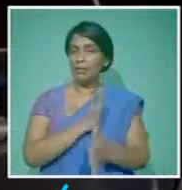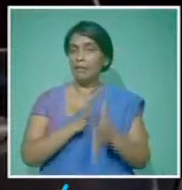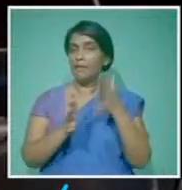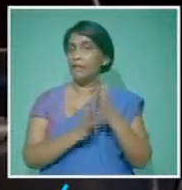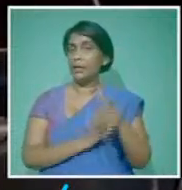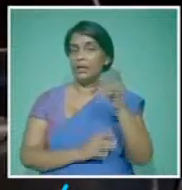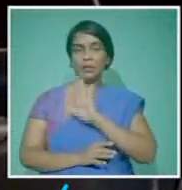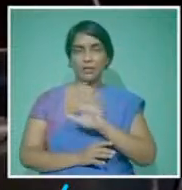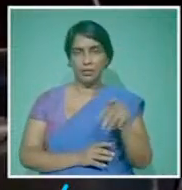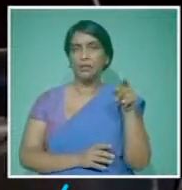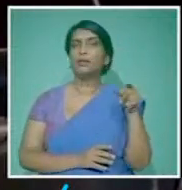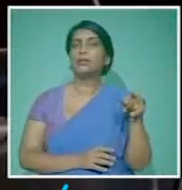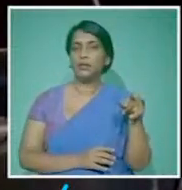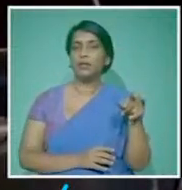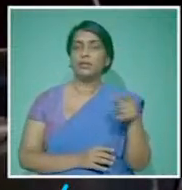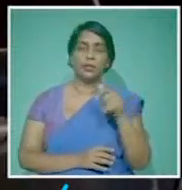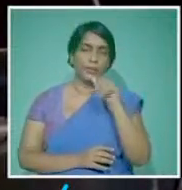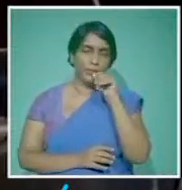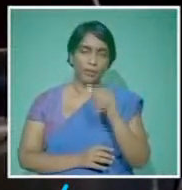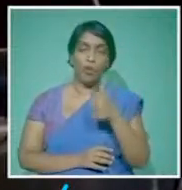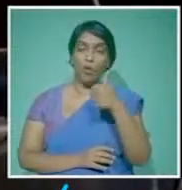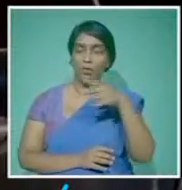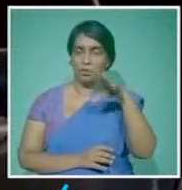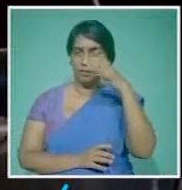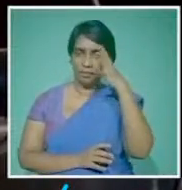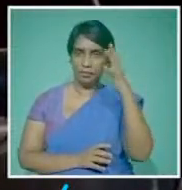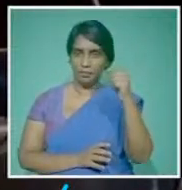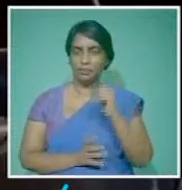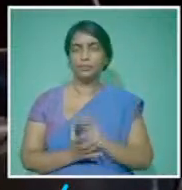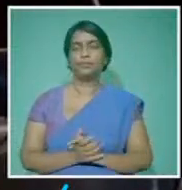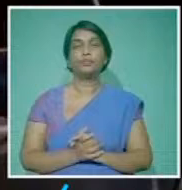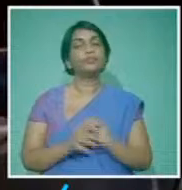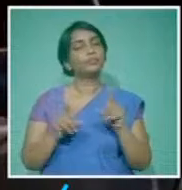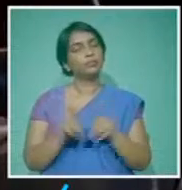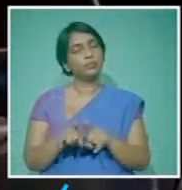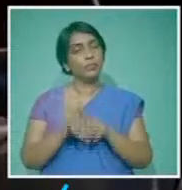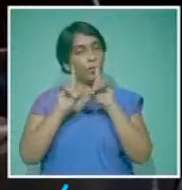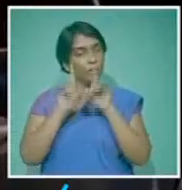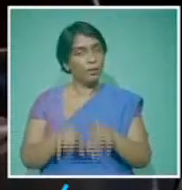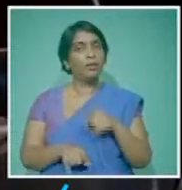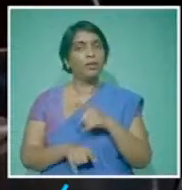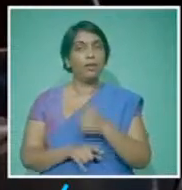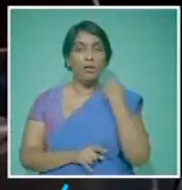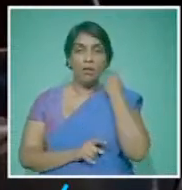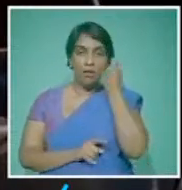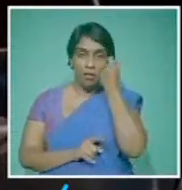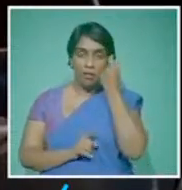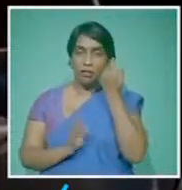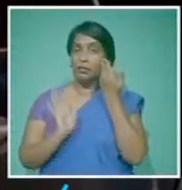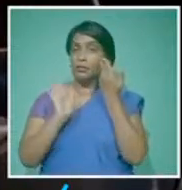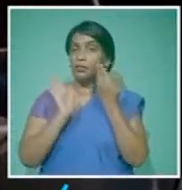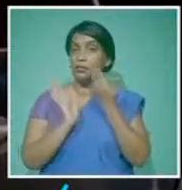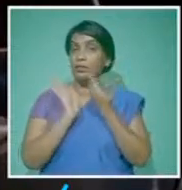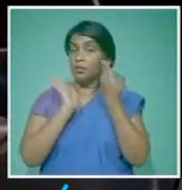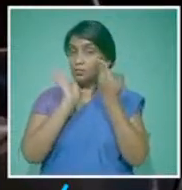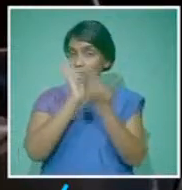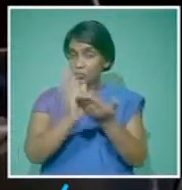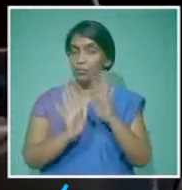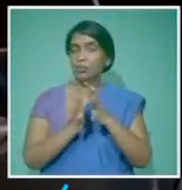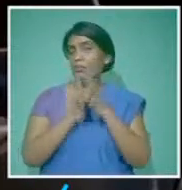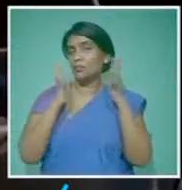නිසා නෙවෙයි කියන එක අපි හොඳින් මතක තියාගන්න ඕනේ. සහ එවැනි මත ඉදිරිපත් කරන්නේ